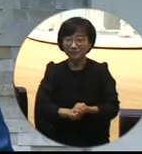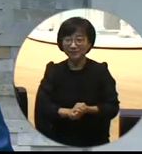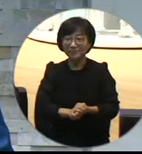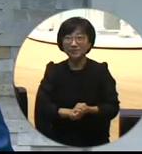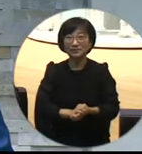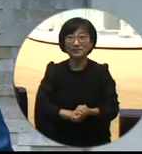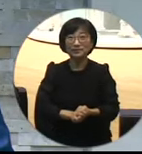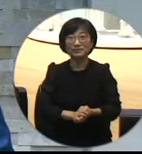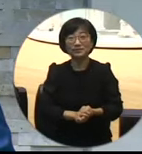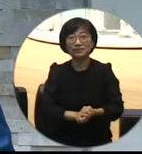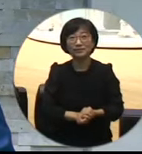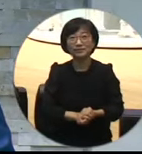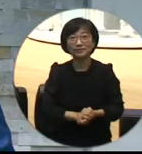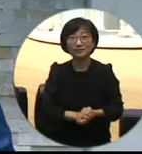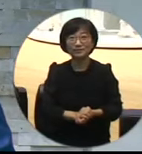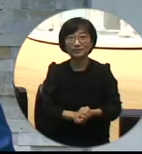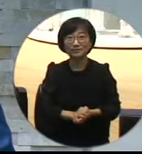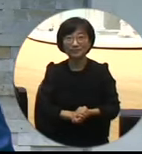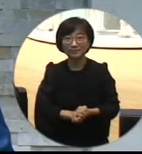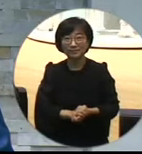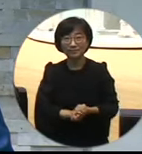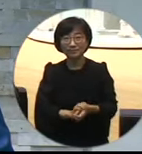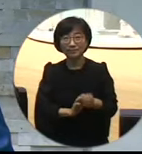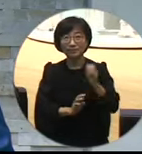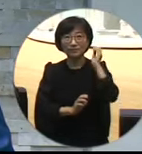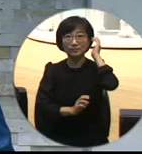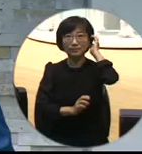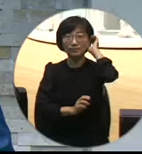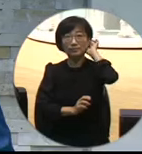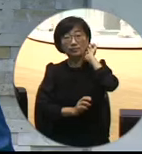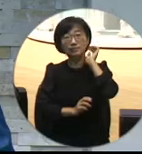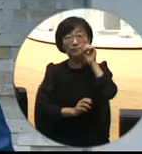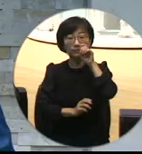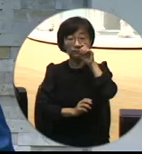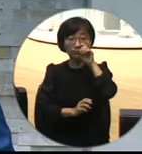그래서 안 합니다. 오래됐어요, 안 한 지가.